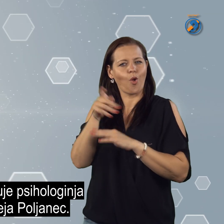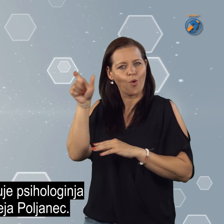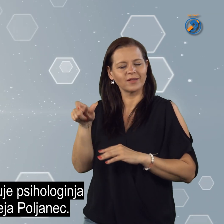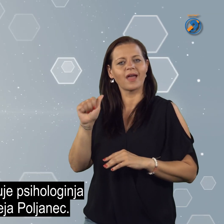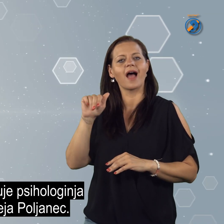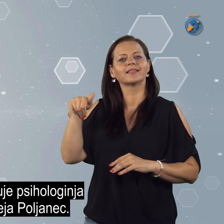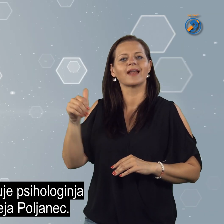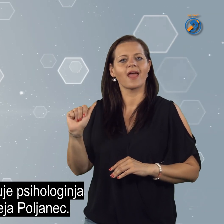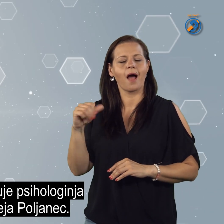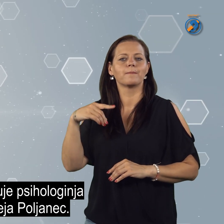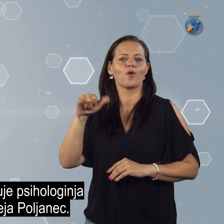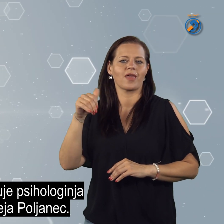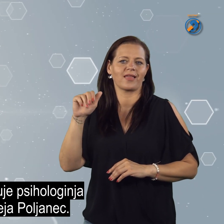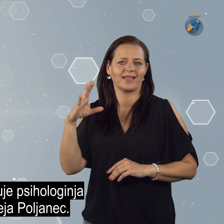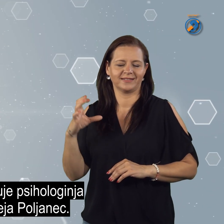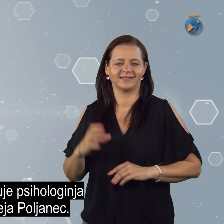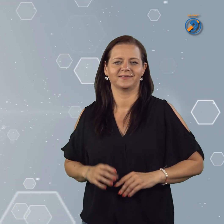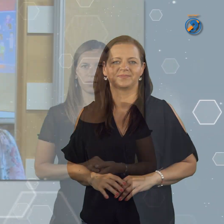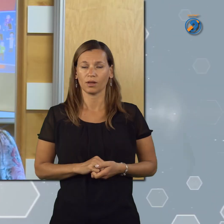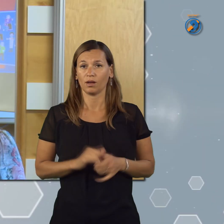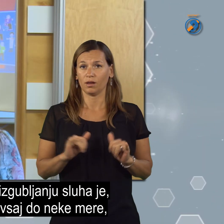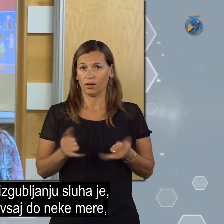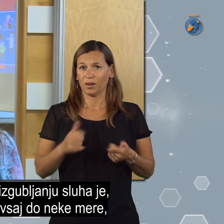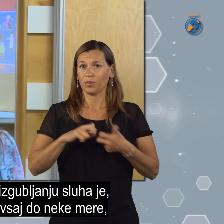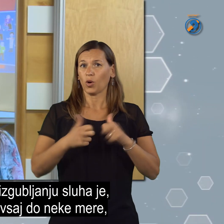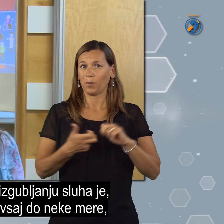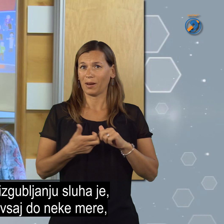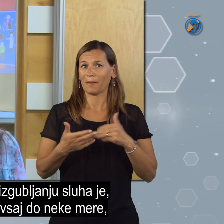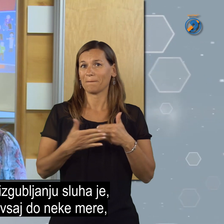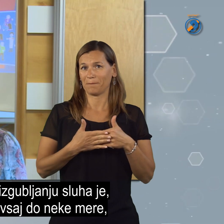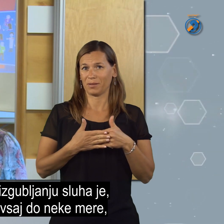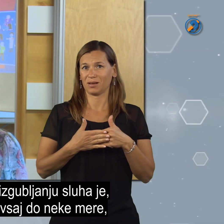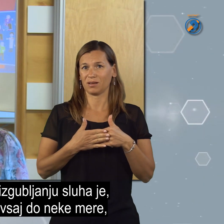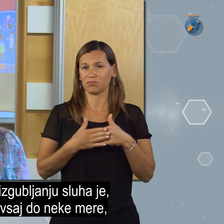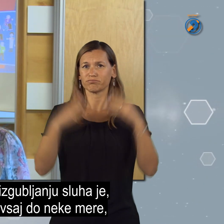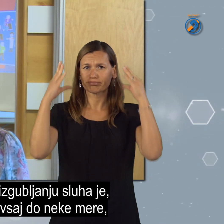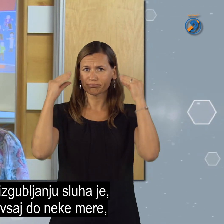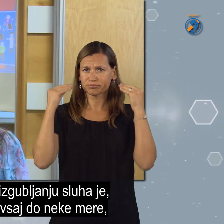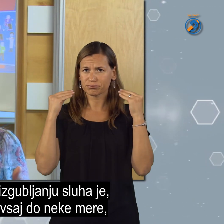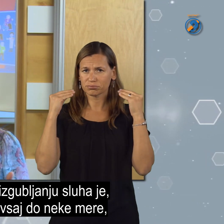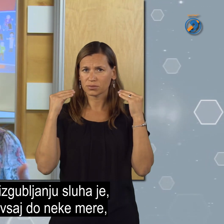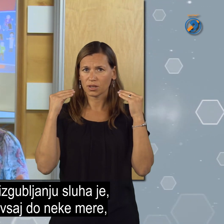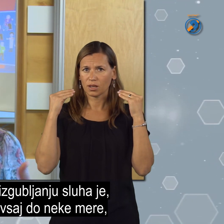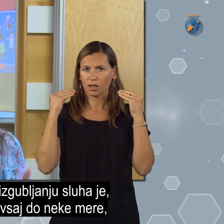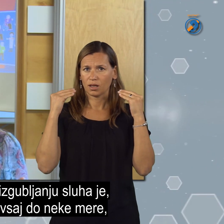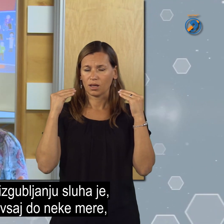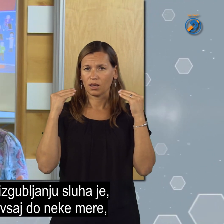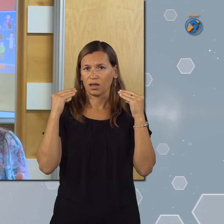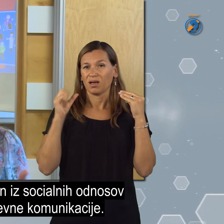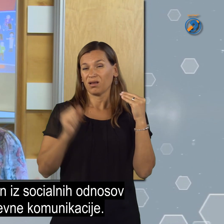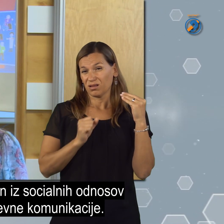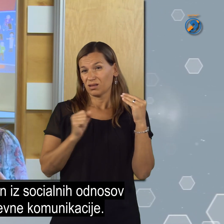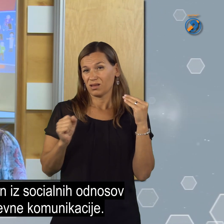psihologinja Andreja Poljanec. Ja, problem pri izgubljanju sluha je, da si vsaj do neke